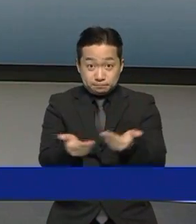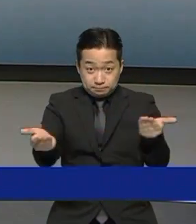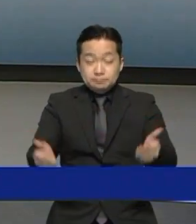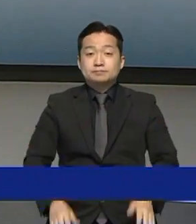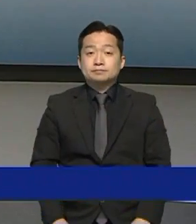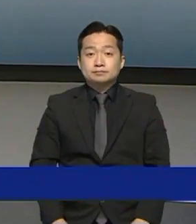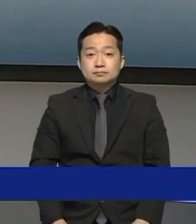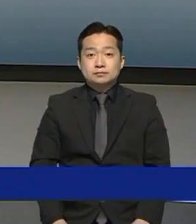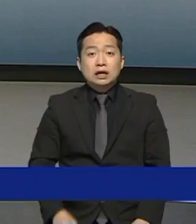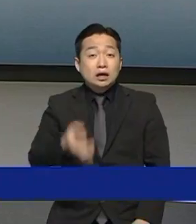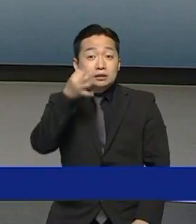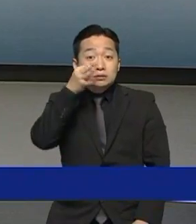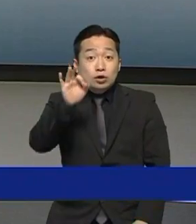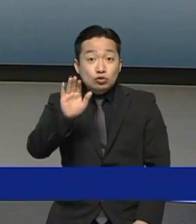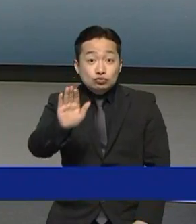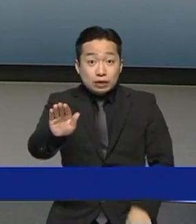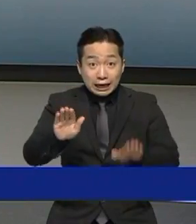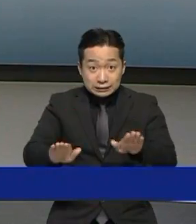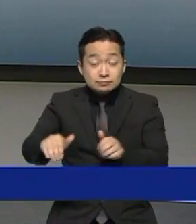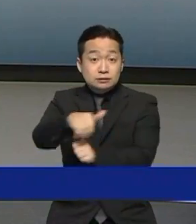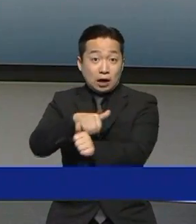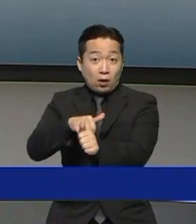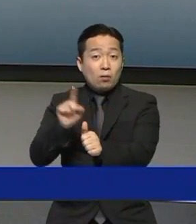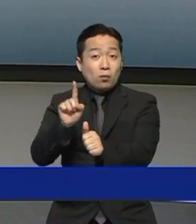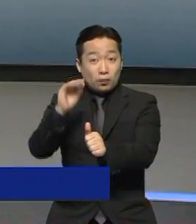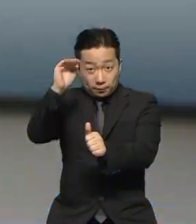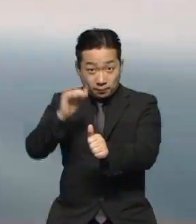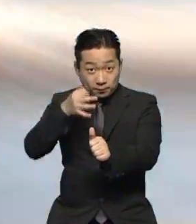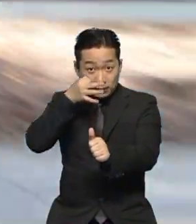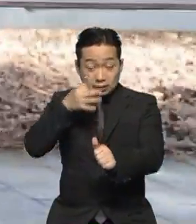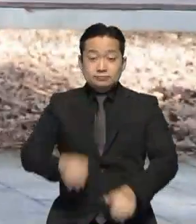그럼 10개월이 지난 지금 상황은 어떨까요?